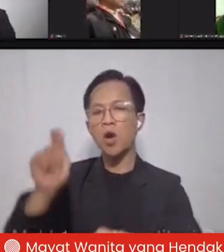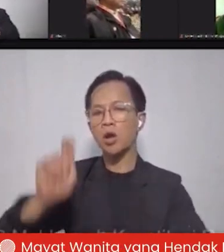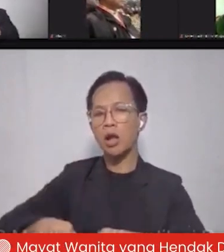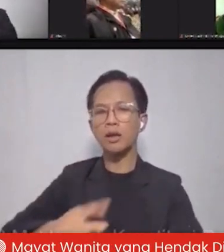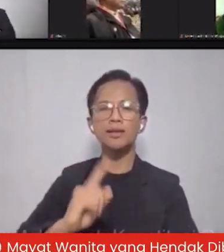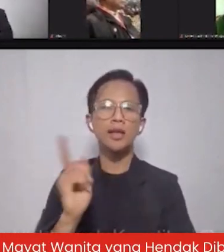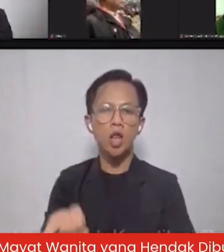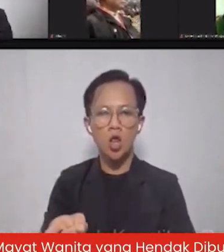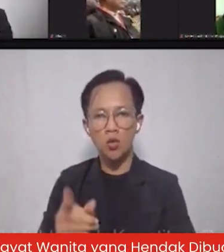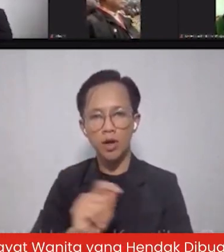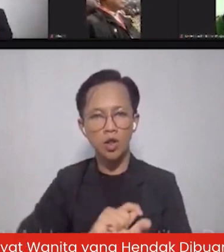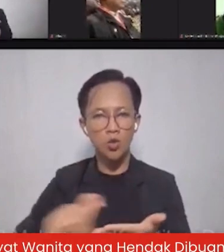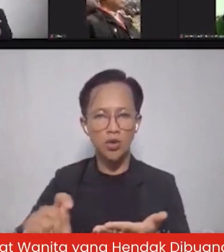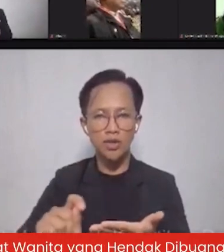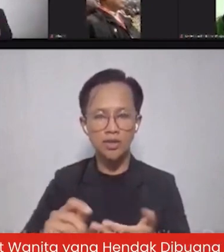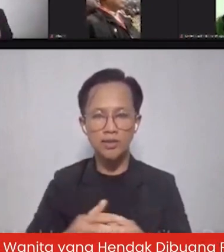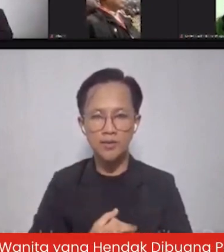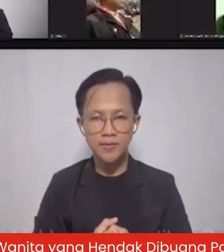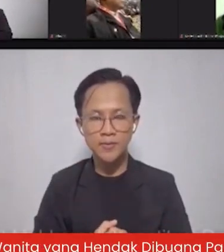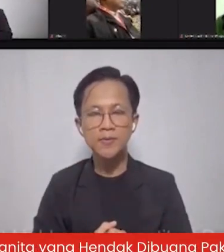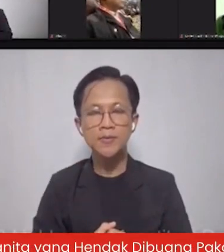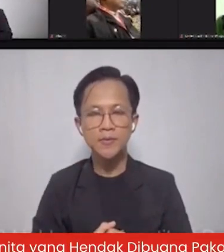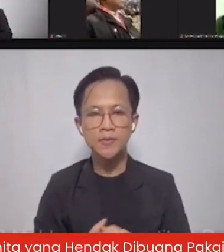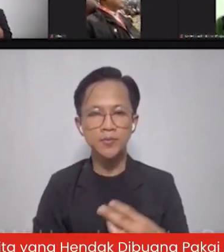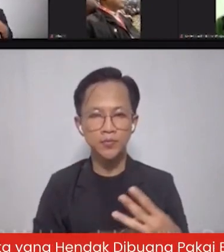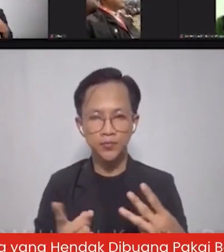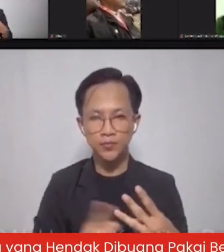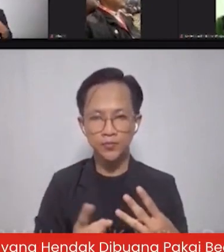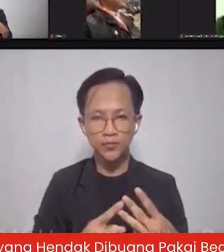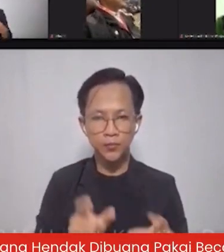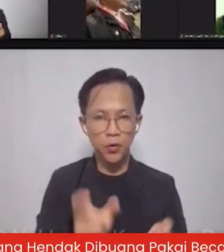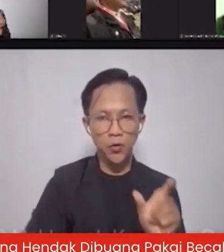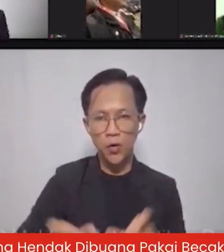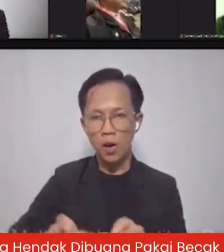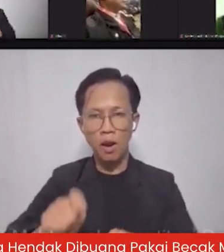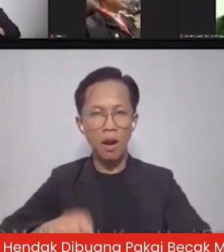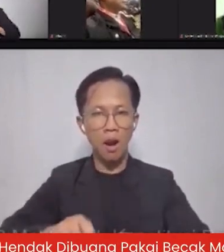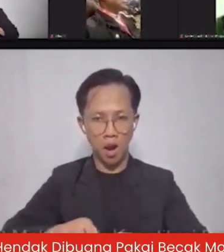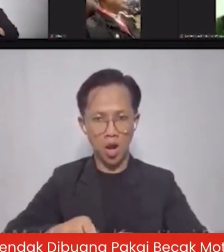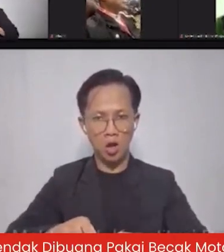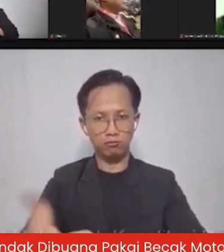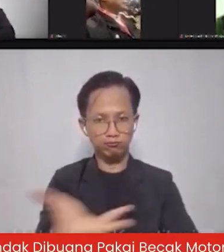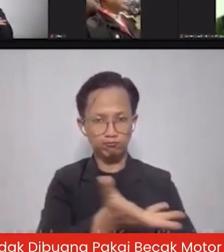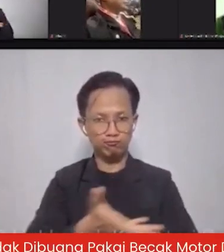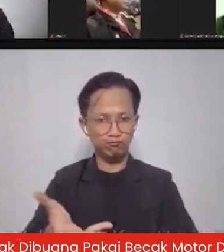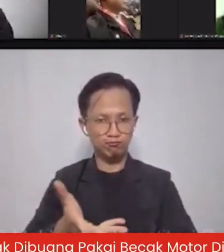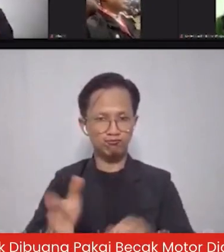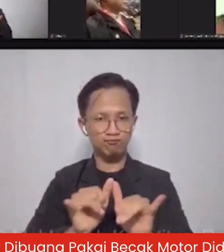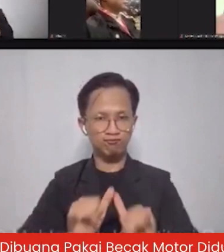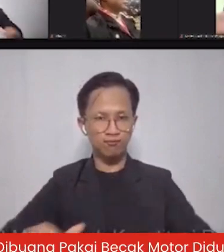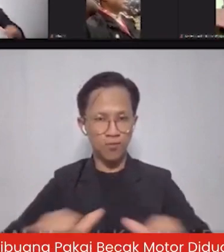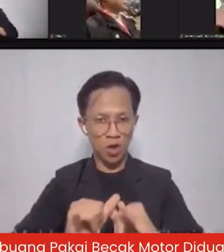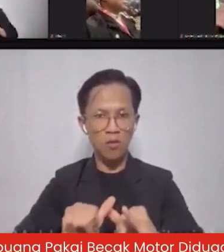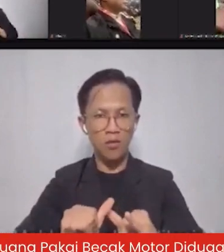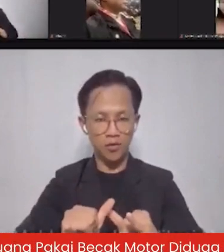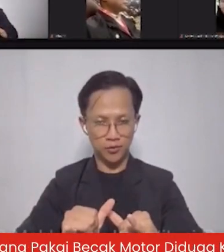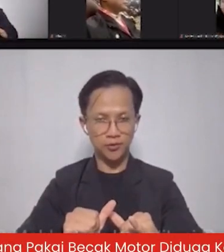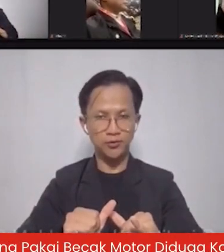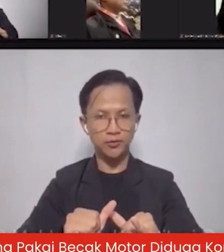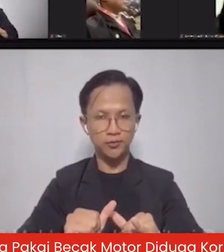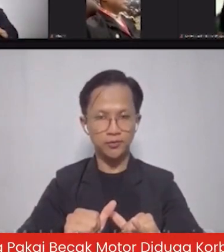tertulis tiga Hakim terlapor secara bersama-sama dengan para hakim